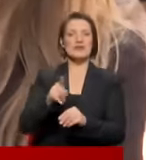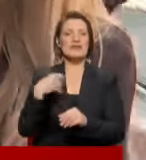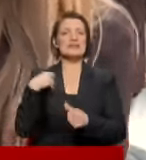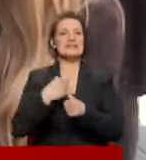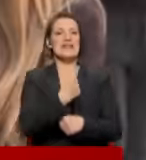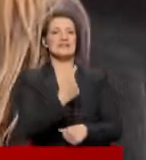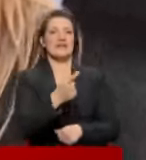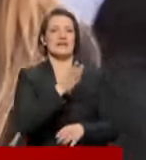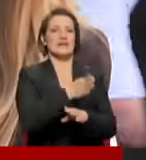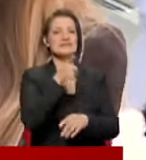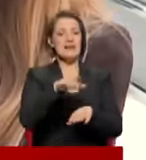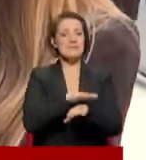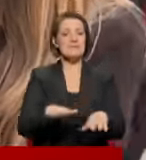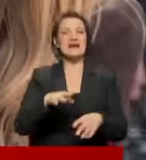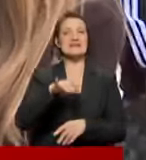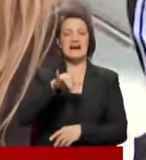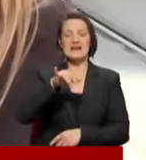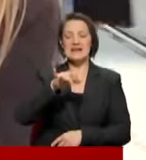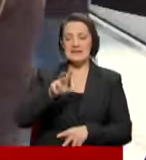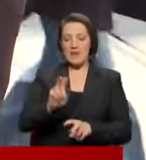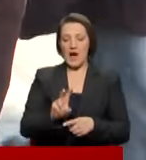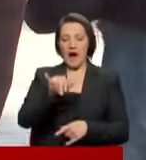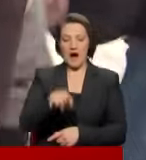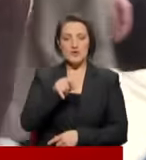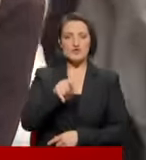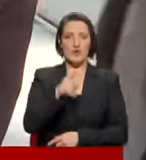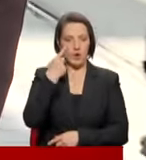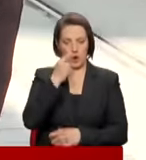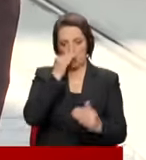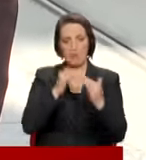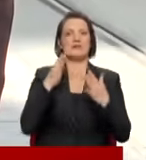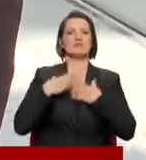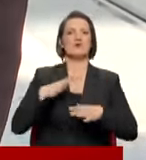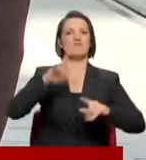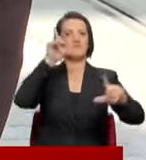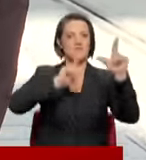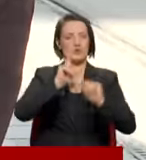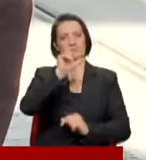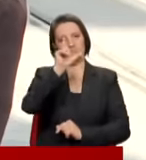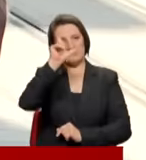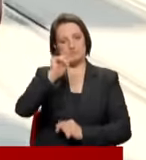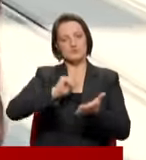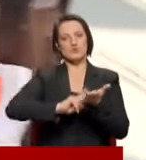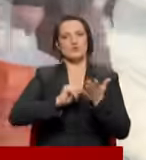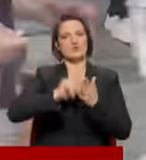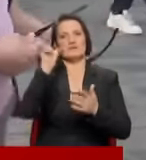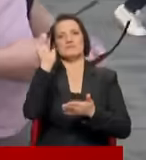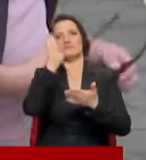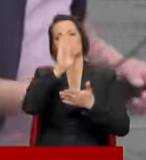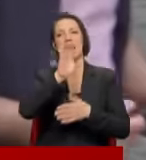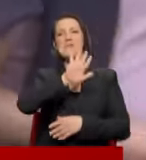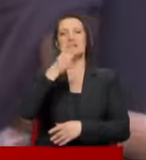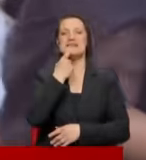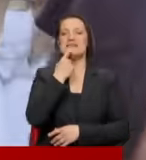tek dolaşacağız. Senin masa sandalye hakkın şu kadar, ona göre riayet etmeni istiyoruz. Fotoğraflayıp gerekiyorsa ruhsatına da asacağız. Her